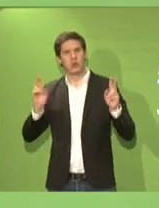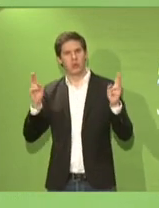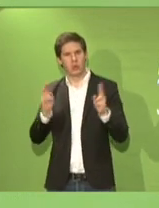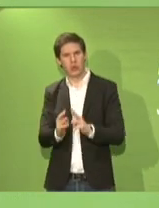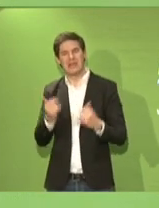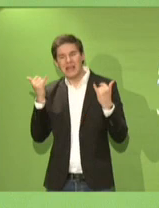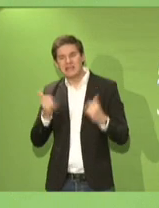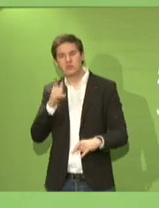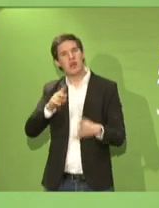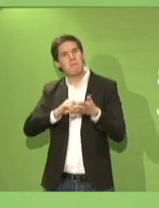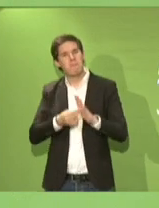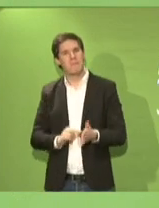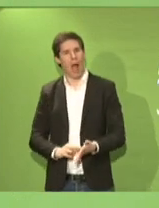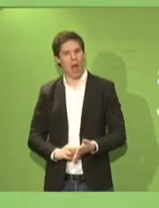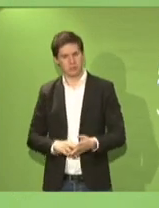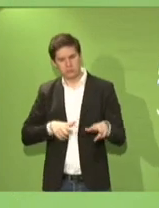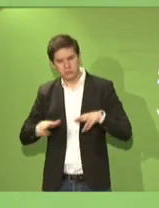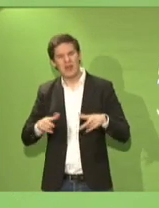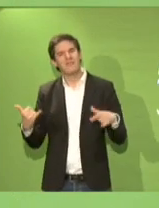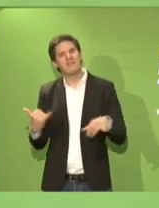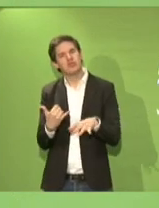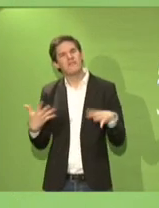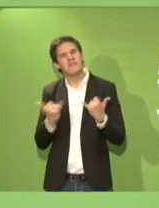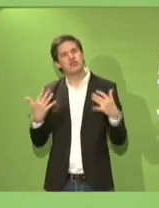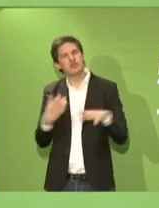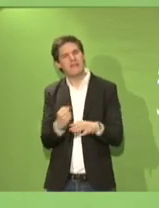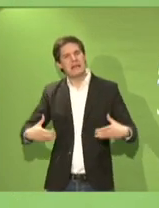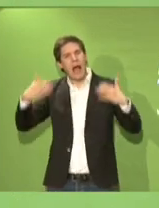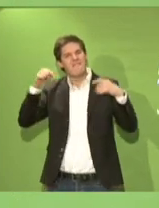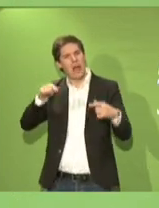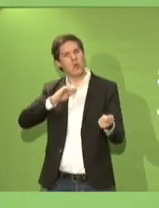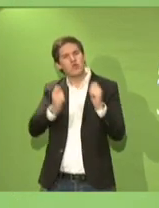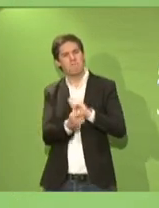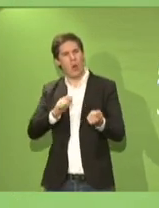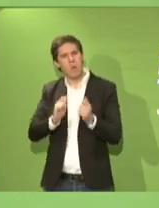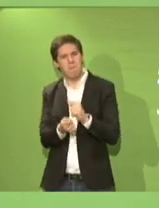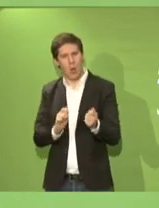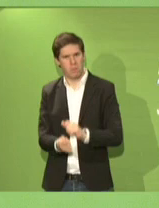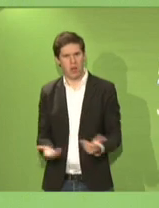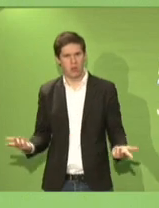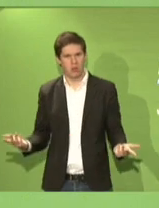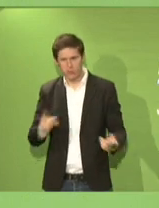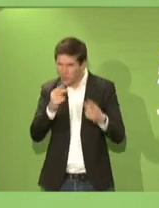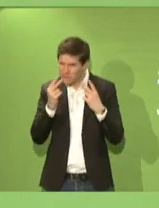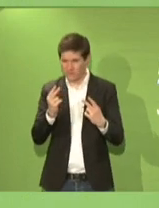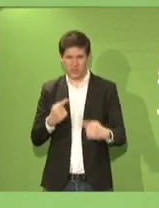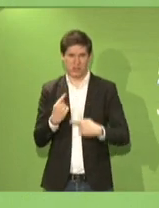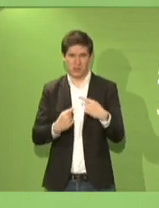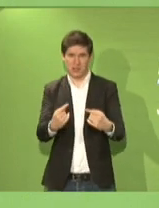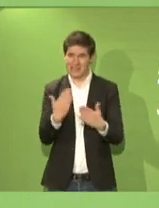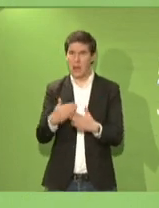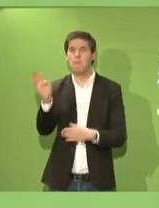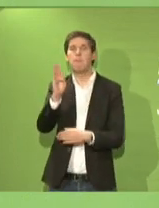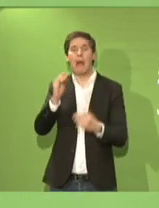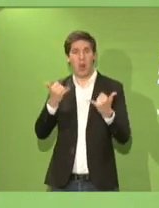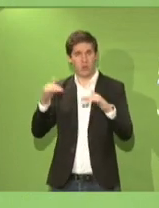Leitplanken entwickeln, wie der Kraftwerksumbau weitergeht, liebe Freundinnen und Freunde. Und dazu, und da freue ich mich ganz besonders, dass Bärbel auch heute hier